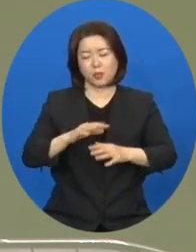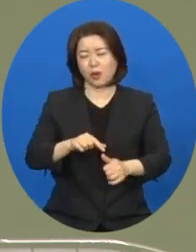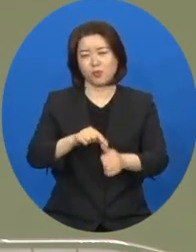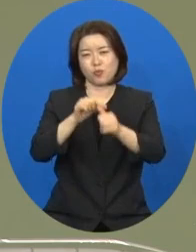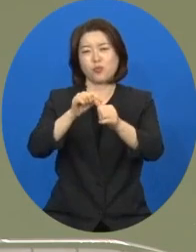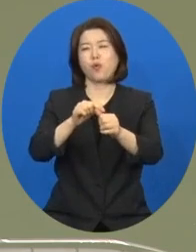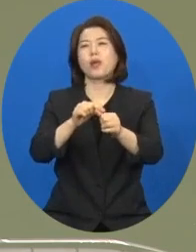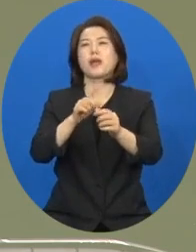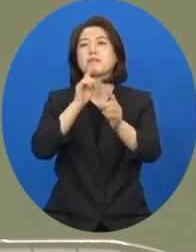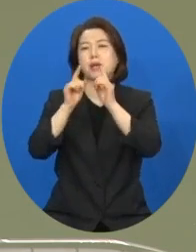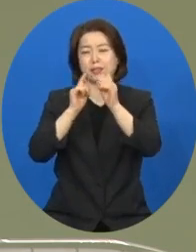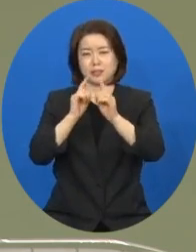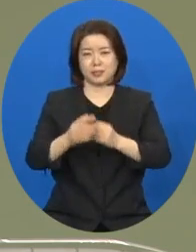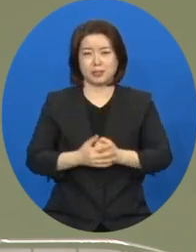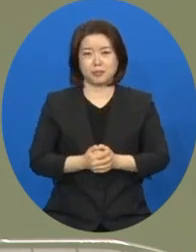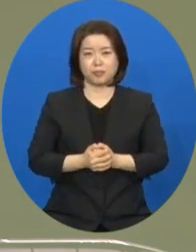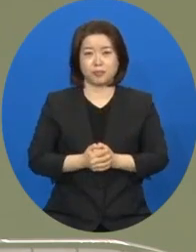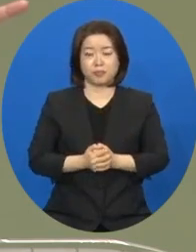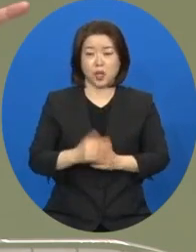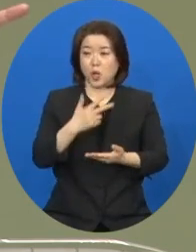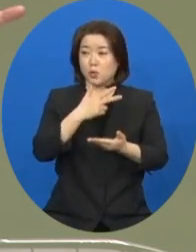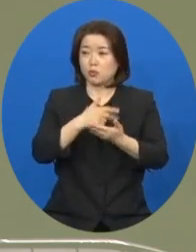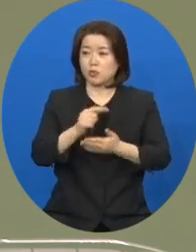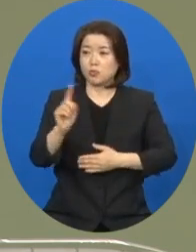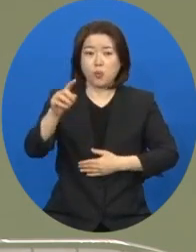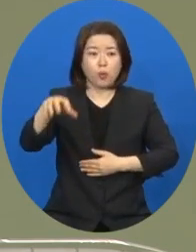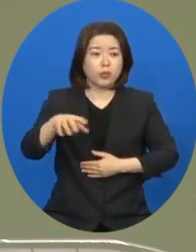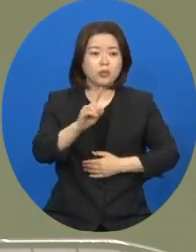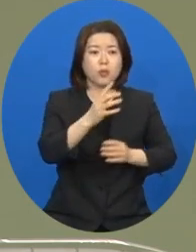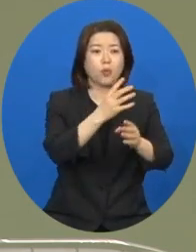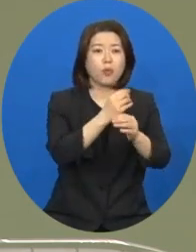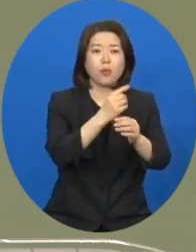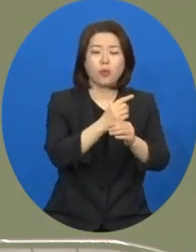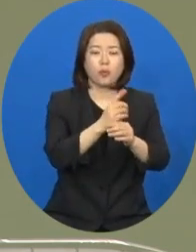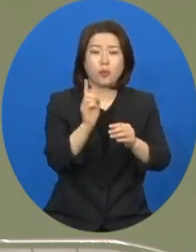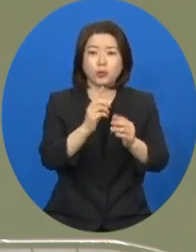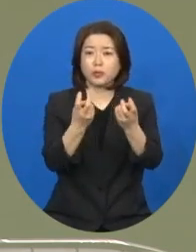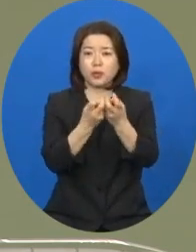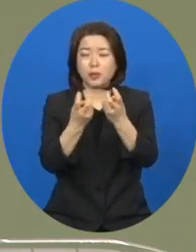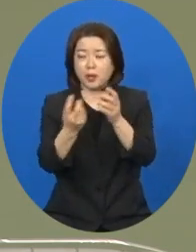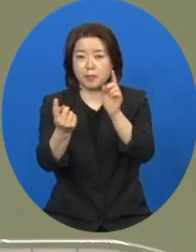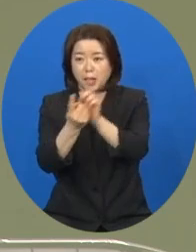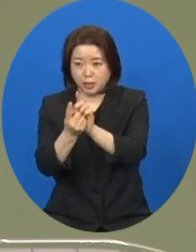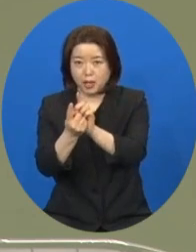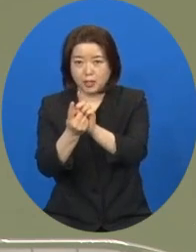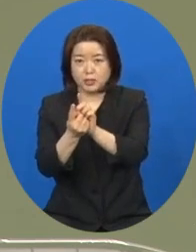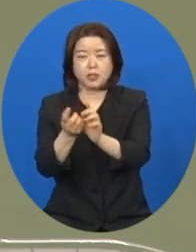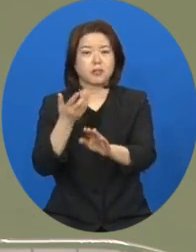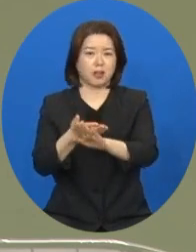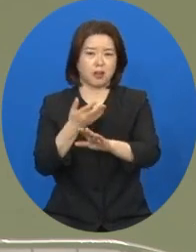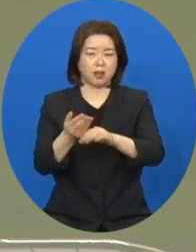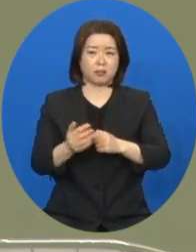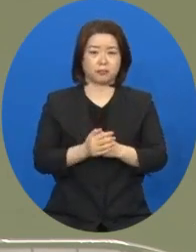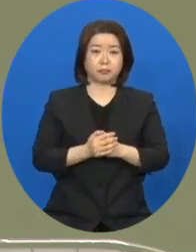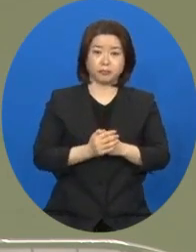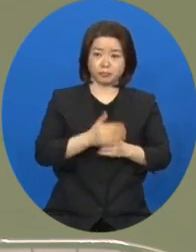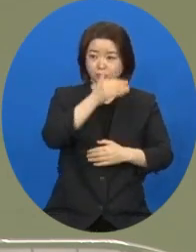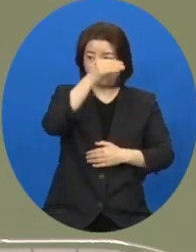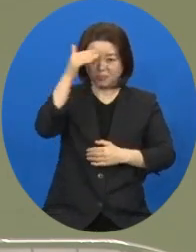메시지예요. 주님을 어디서 어떻게 보느냐에 따라 달랍니다. 구경꾼으로 보는 사람도 있고